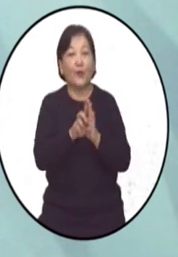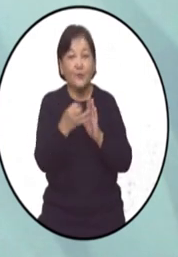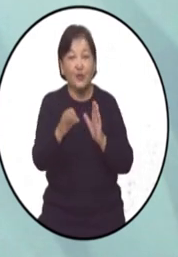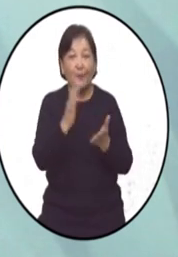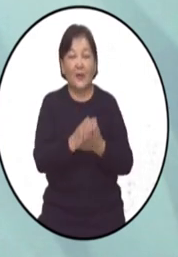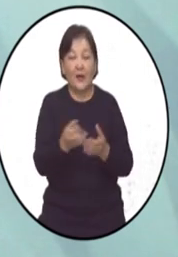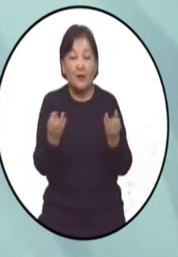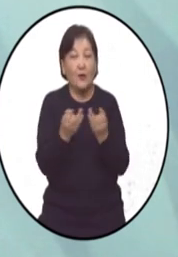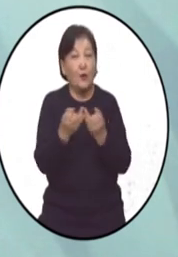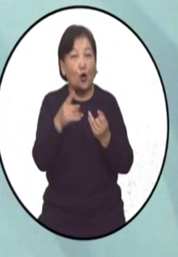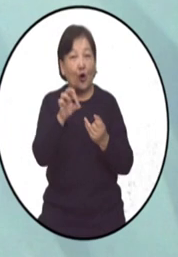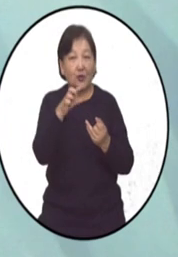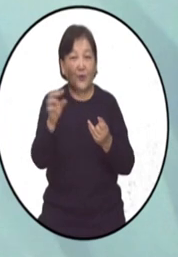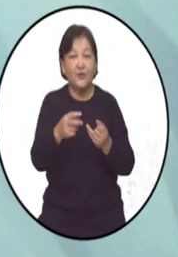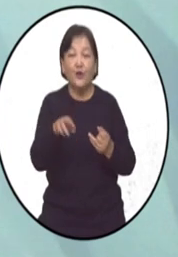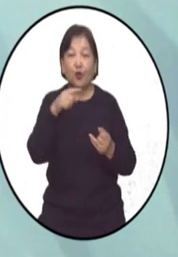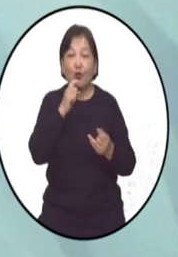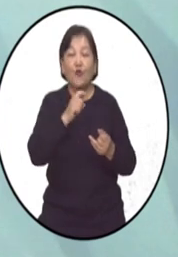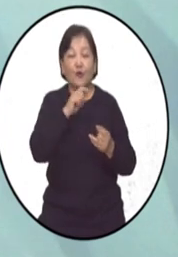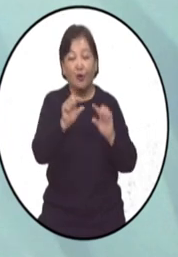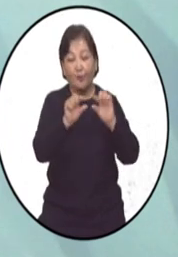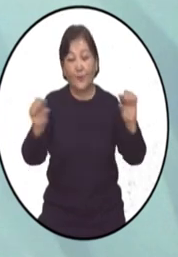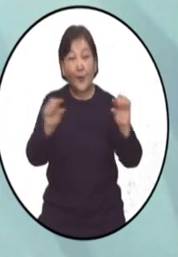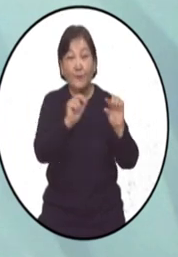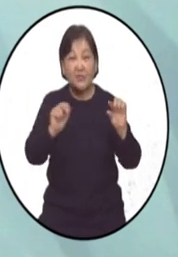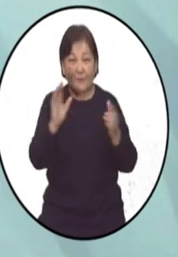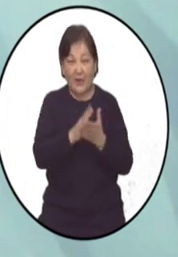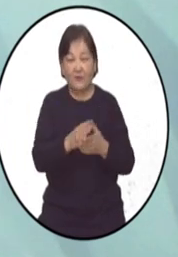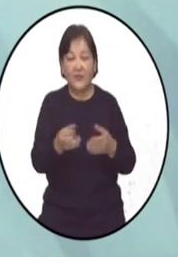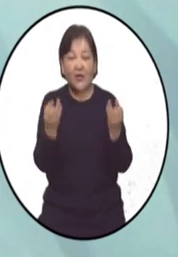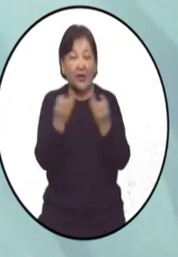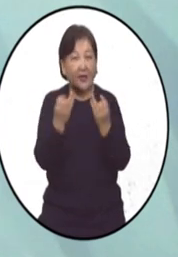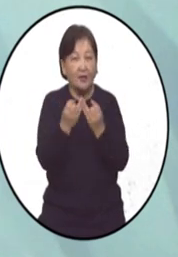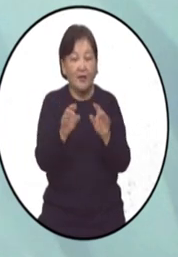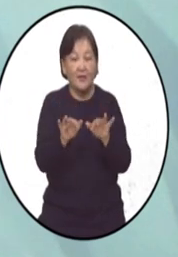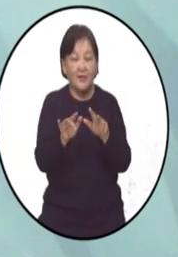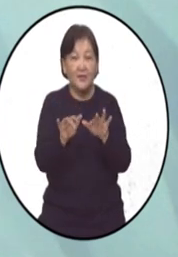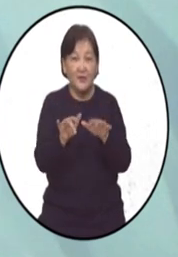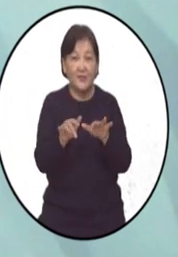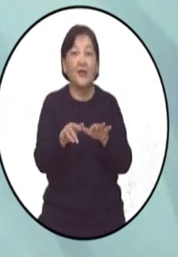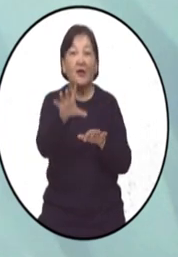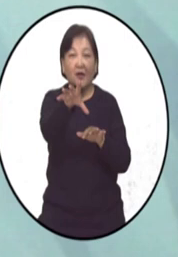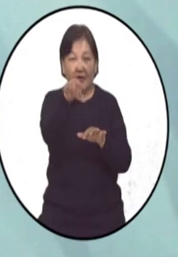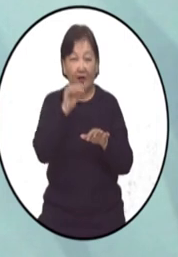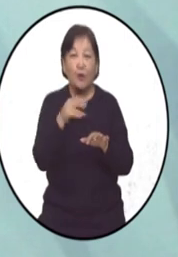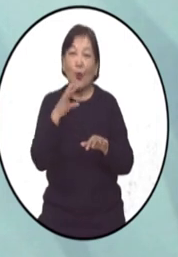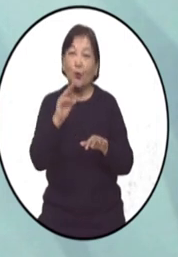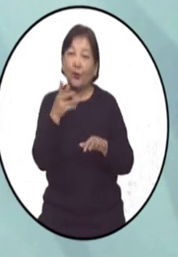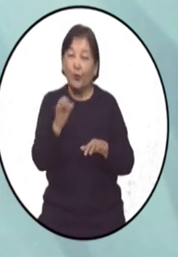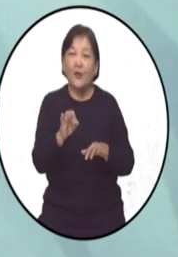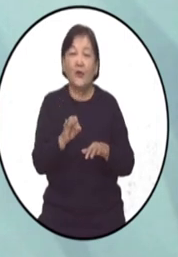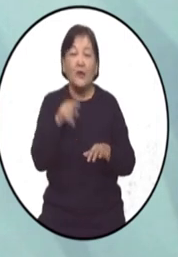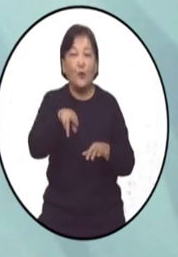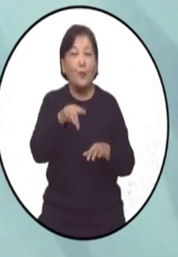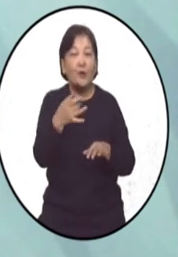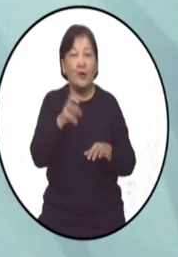нь тэмдэглэсэн байна. Цинхэрээр бичсэн бол татах холбоос нөгөө. За энэ холбоосоор ороод үнгүүгээр татж авч